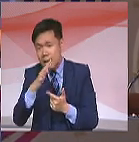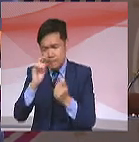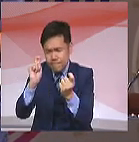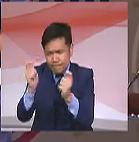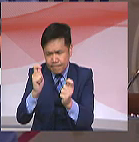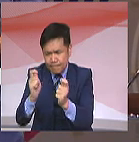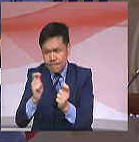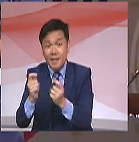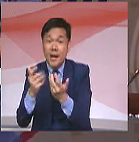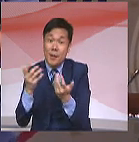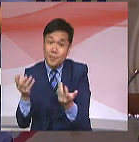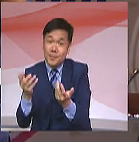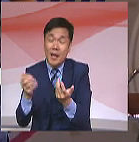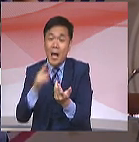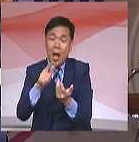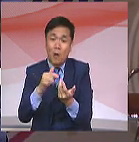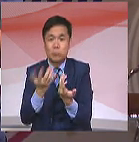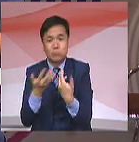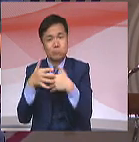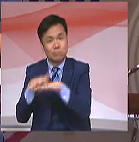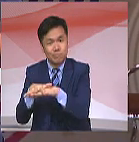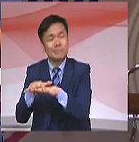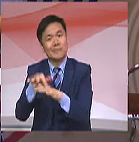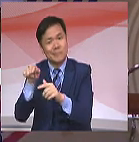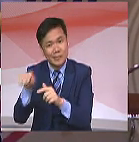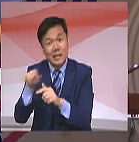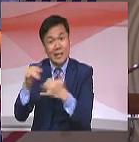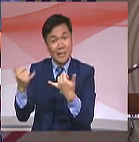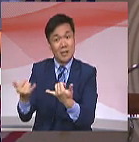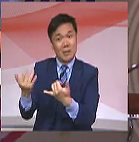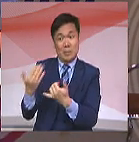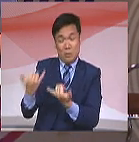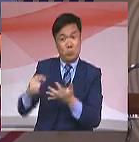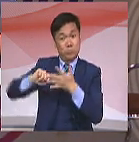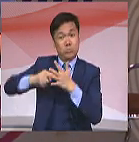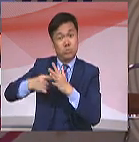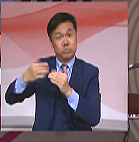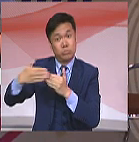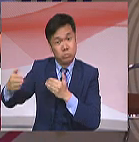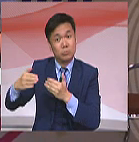terbaik berkaitan dengan penyuraian anak-anak pada akhir persekolahan.